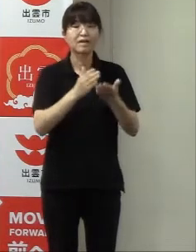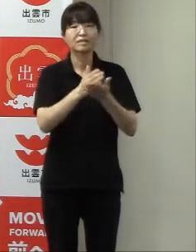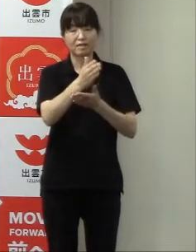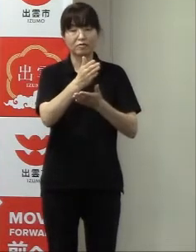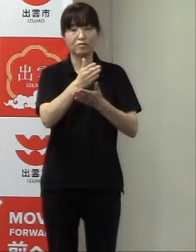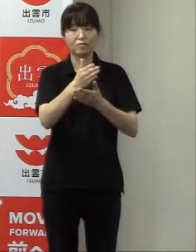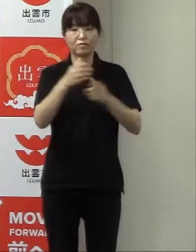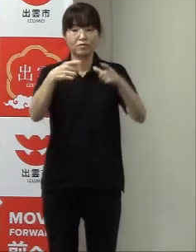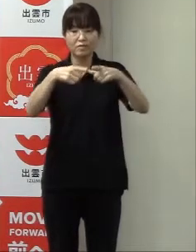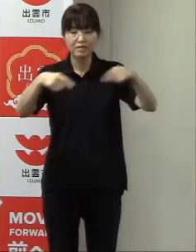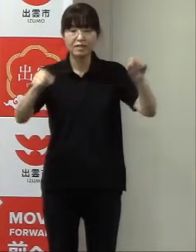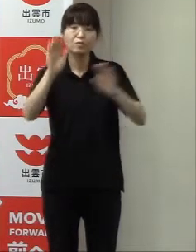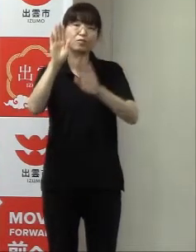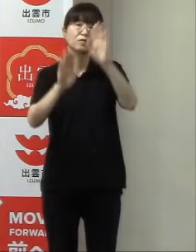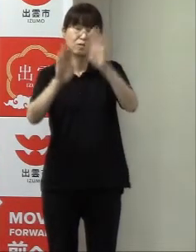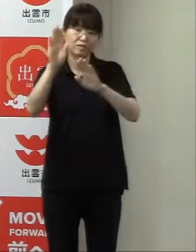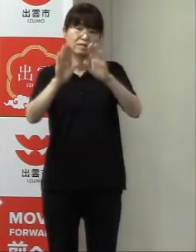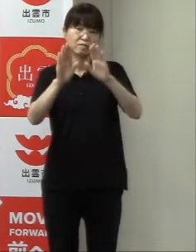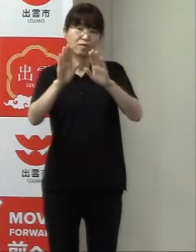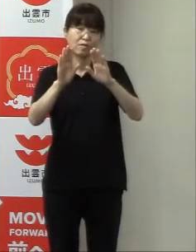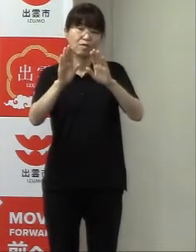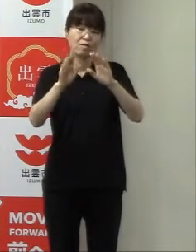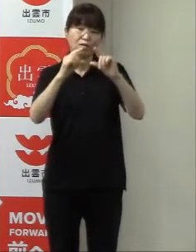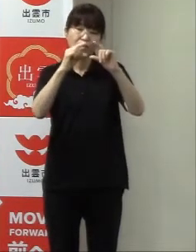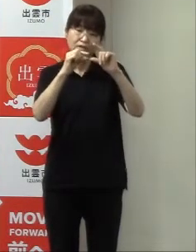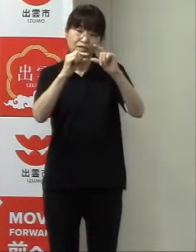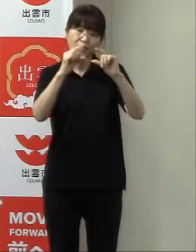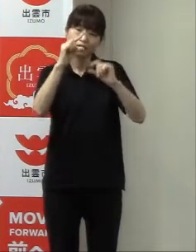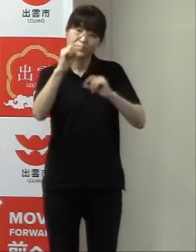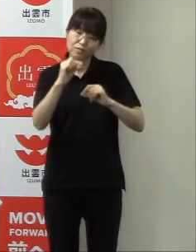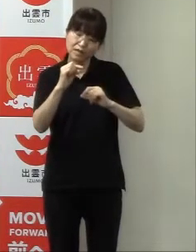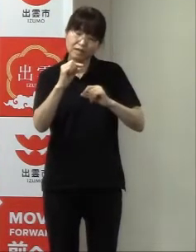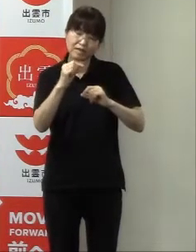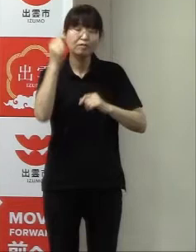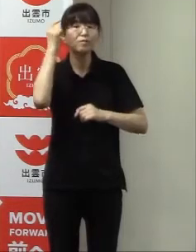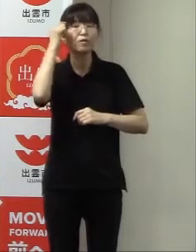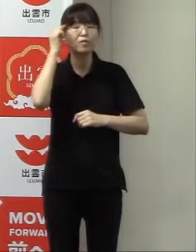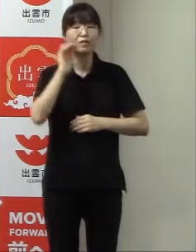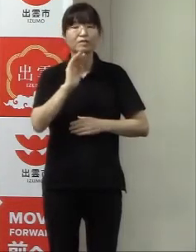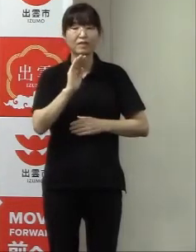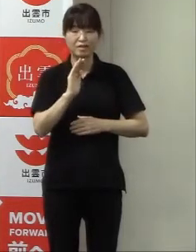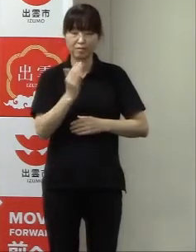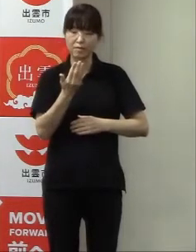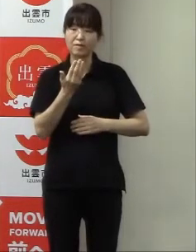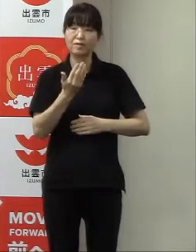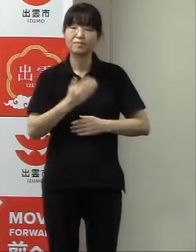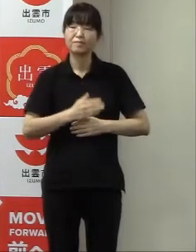国的に見ていると接種率が少し低いのかなというふうに思っておりますけども、